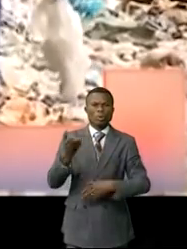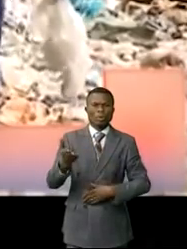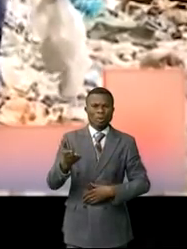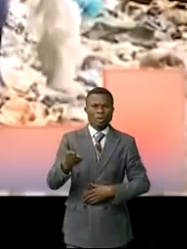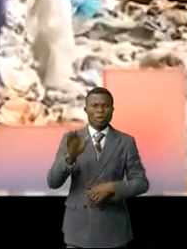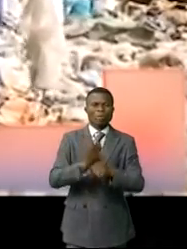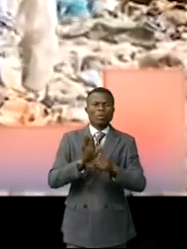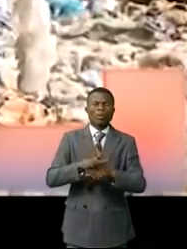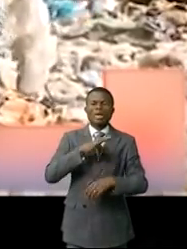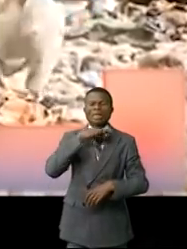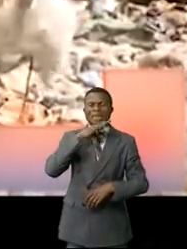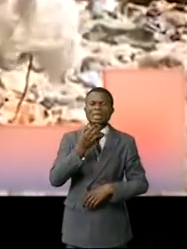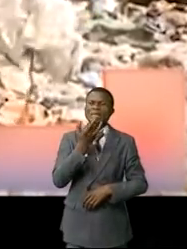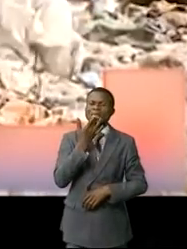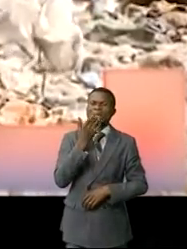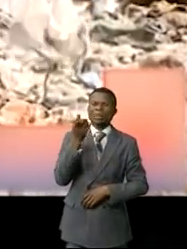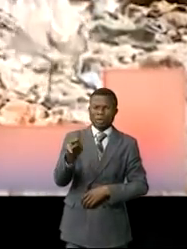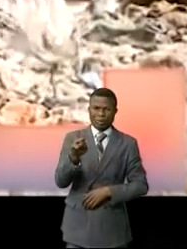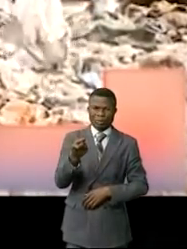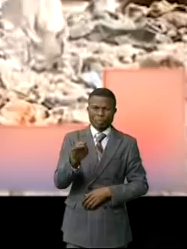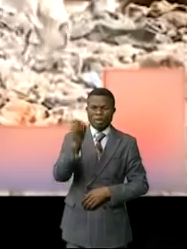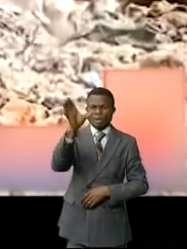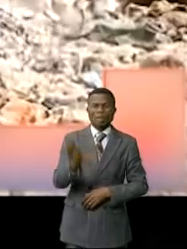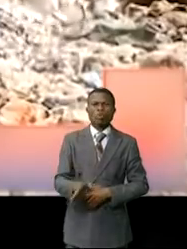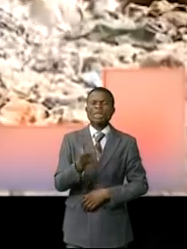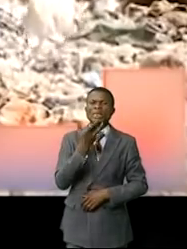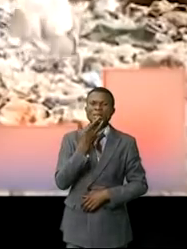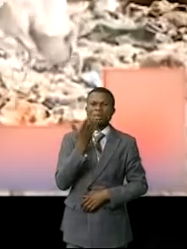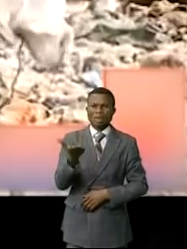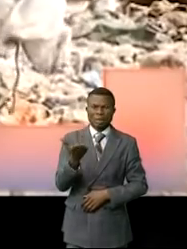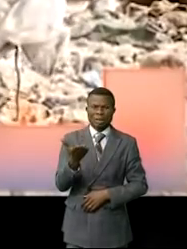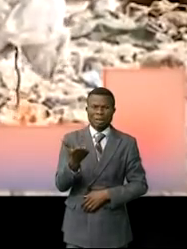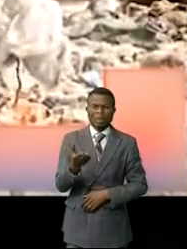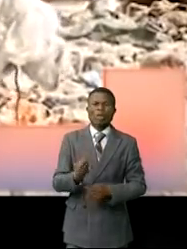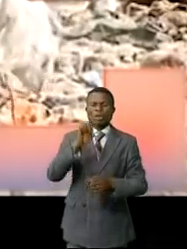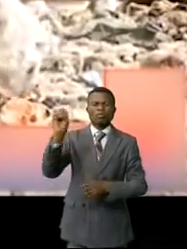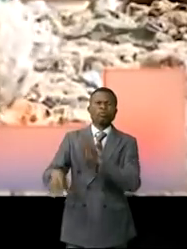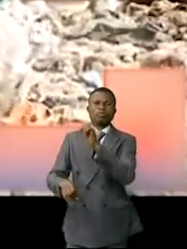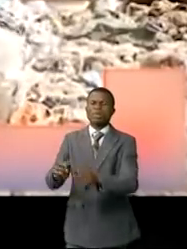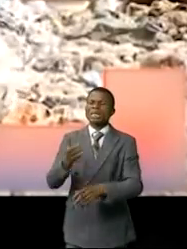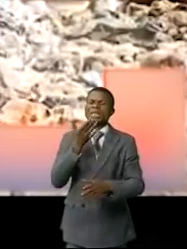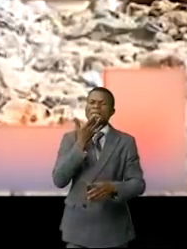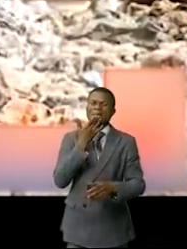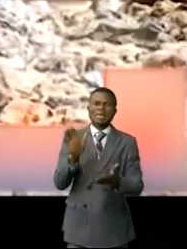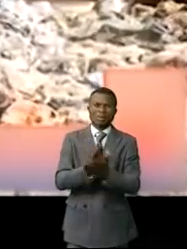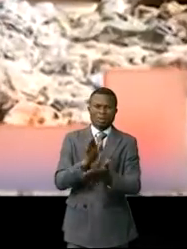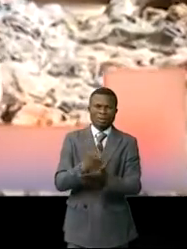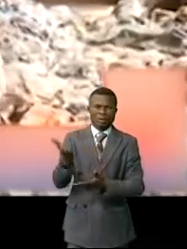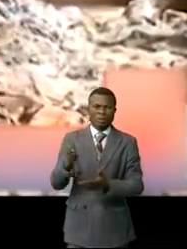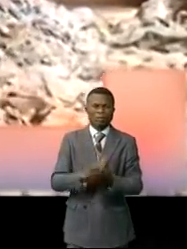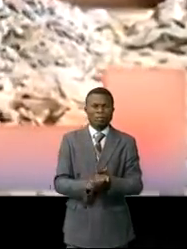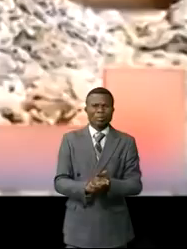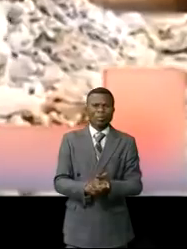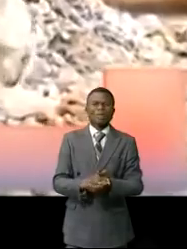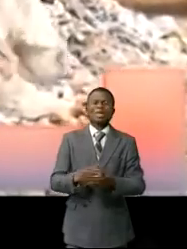types de déchets plastiques. Comme ça sont des bouteilles polyéthylène, il y a des sachets, il y a des tuyaux en